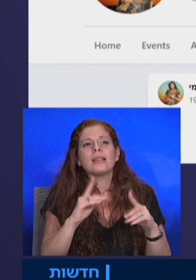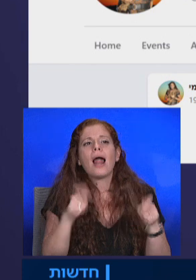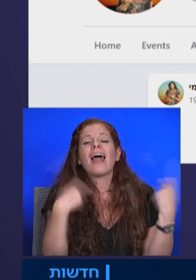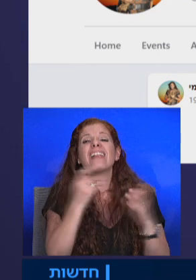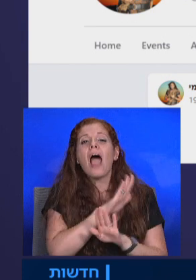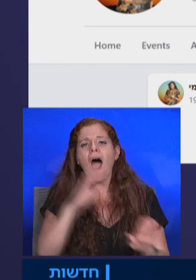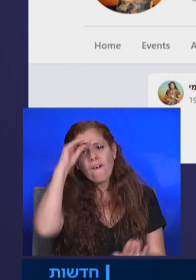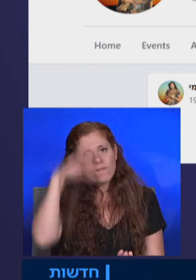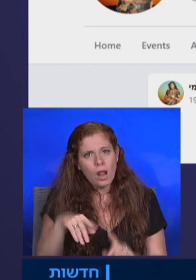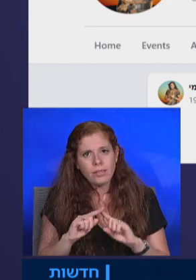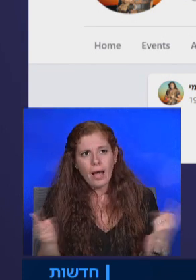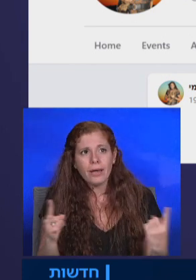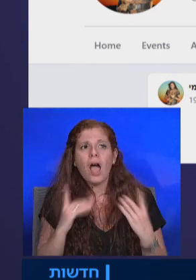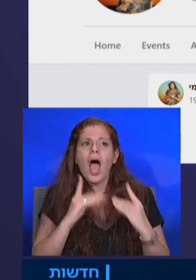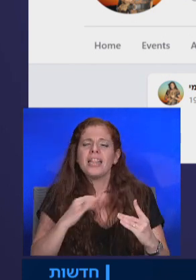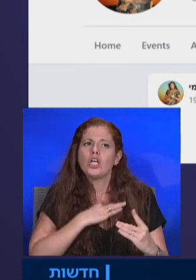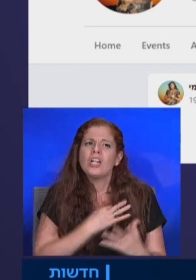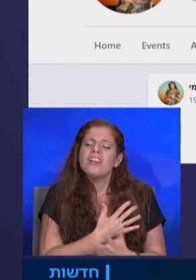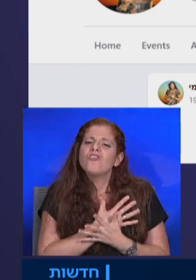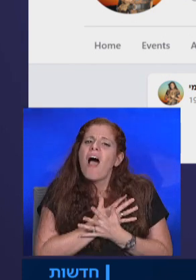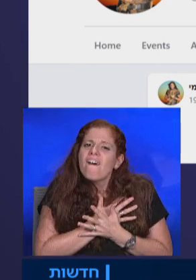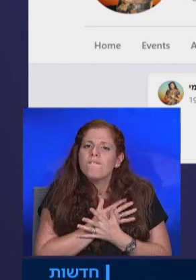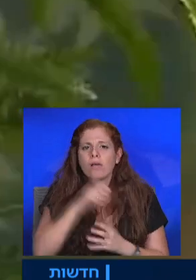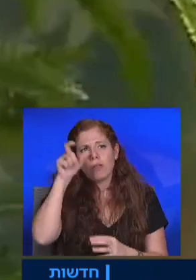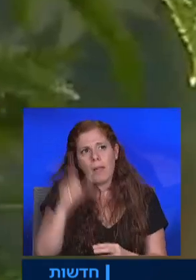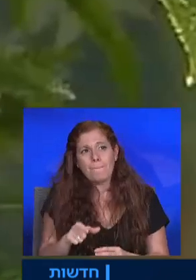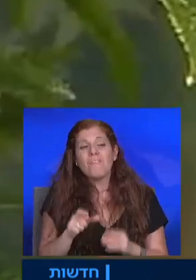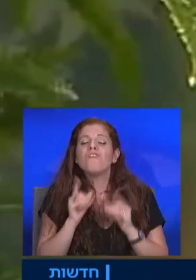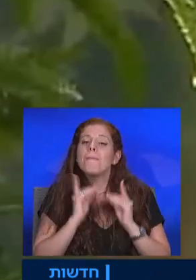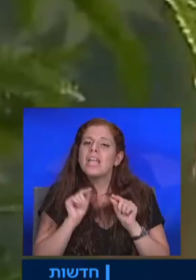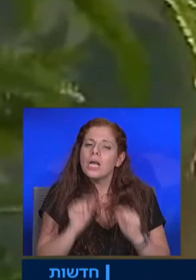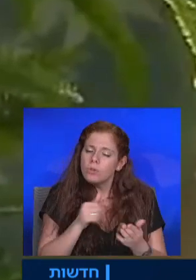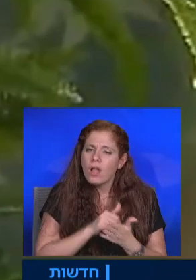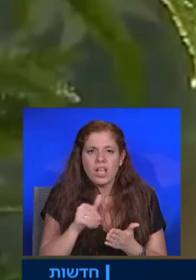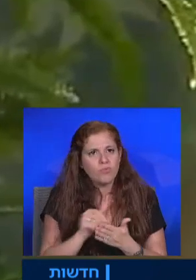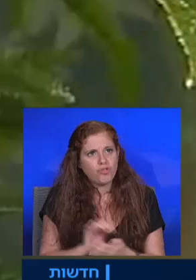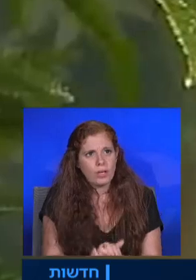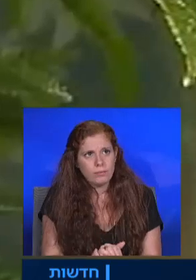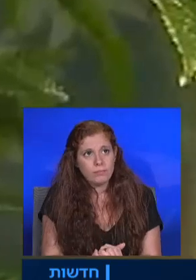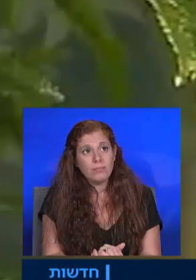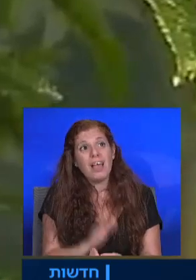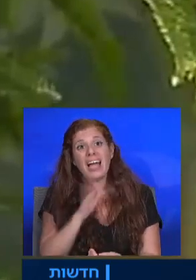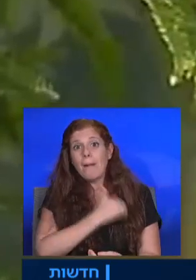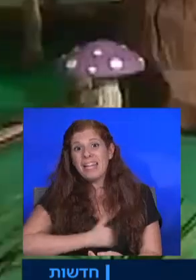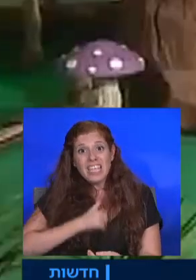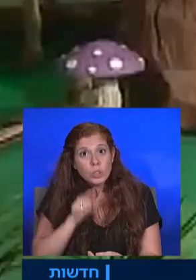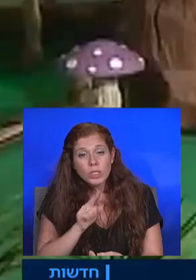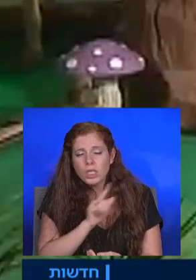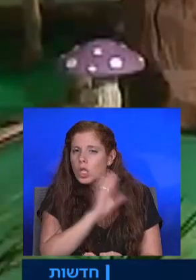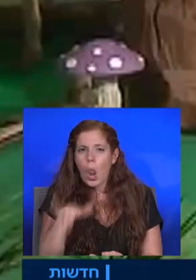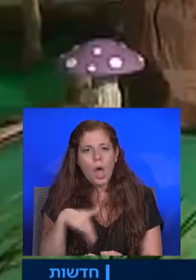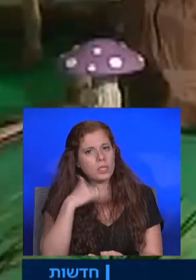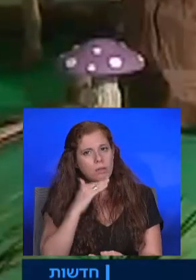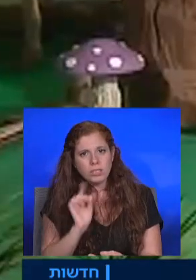דרכי דרך של אהבת אדם, ובדרך זו אמשיך ללכת. אך גם ההתנצלות הזאת לא הייתה מספקת, והבוקר אף